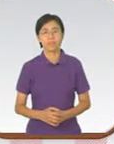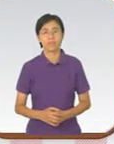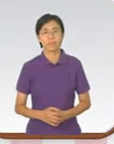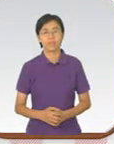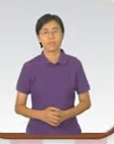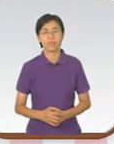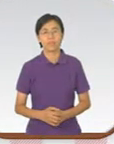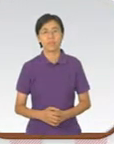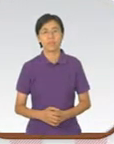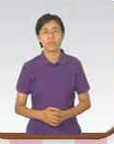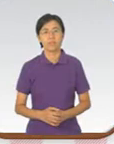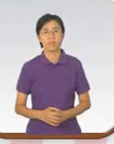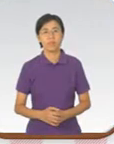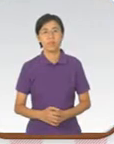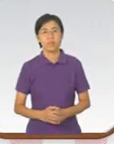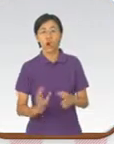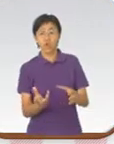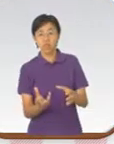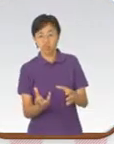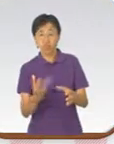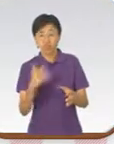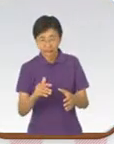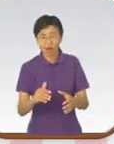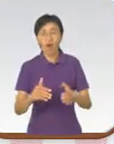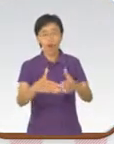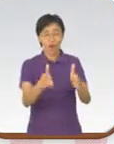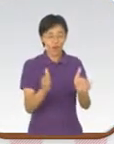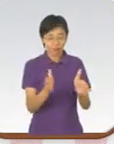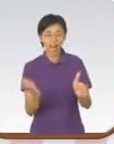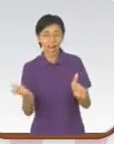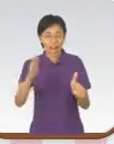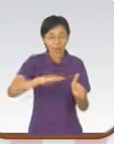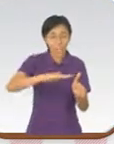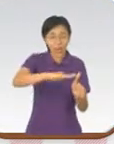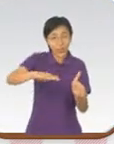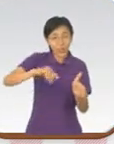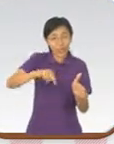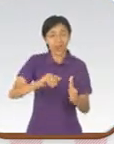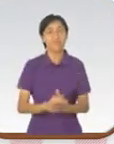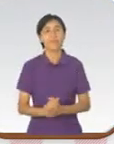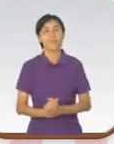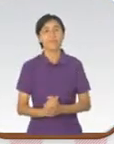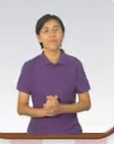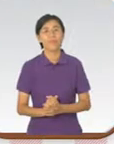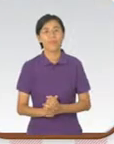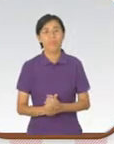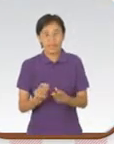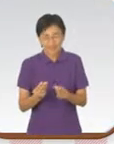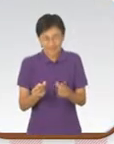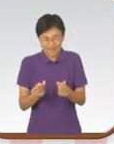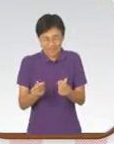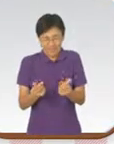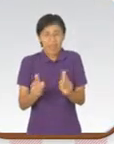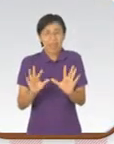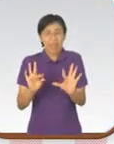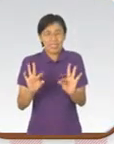อันนี้คือจะไปอยู่บนหน้าของเค้กที่เราจะปาดเรียบร้อยแล้ว ใช่ค่ะนะคะจะเห็นว่าเนื้อเขาก็จะเริ่มเนียนขึ้นแล้วก็มีความหนืด